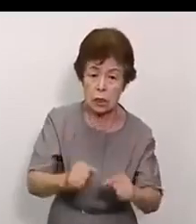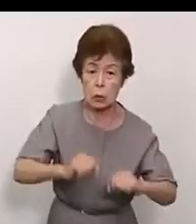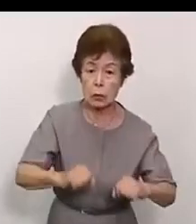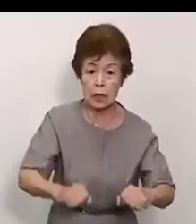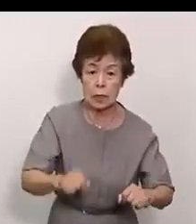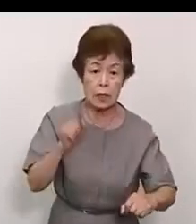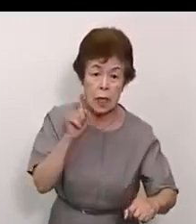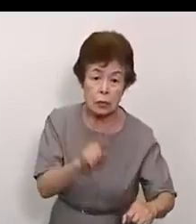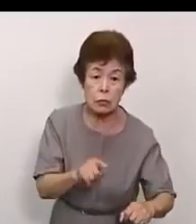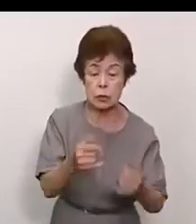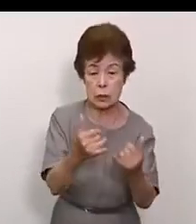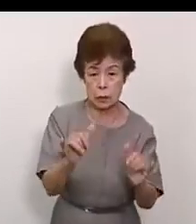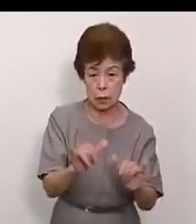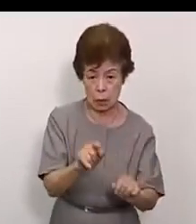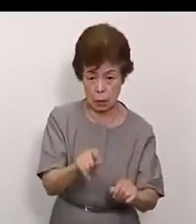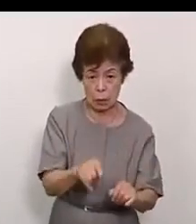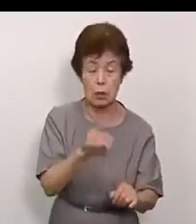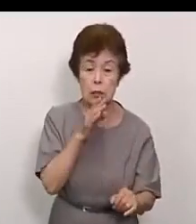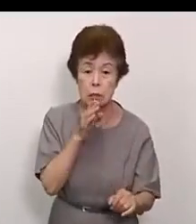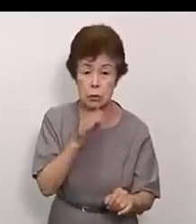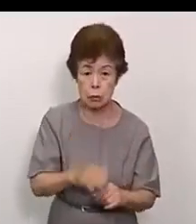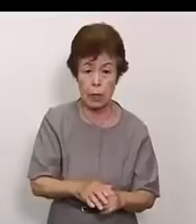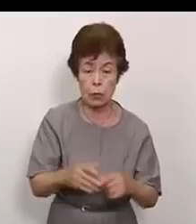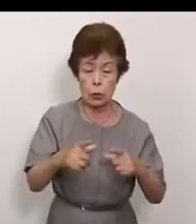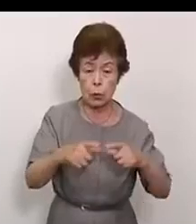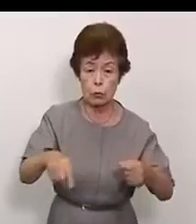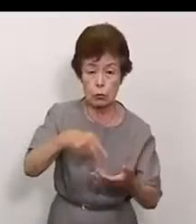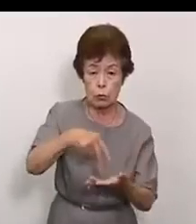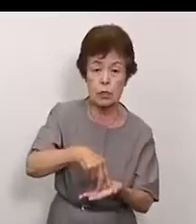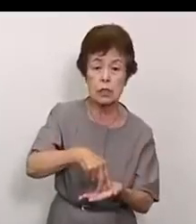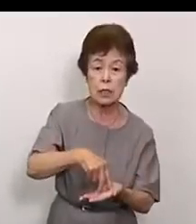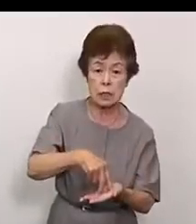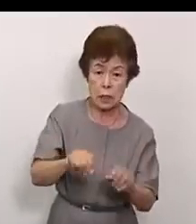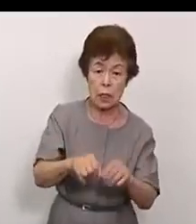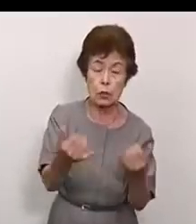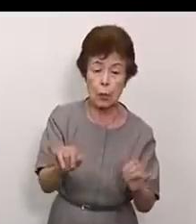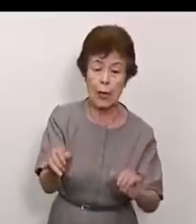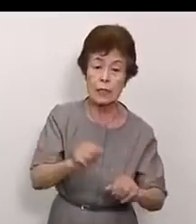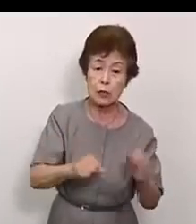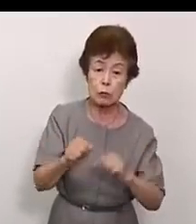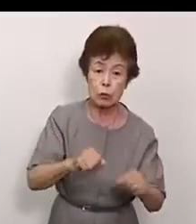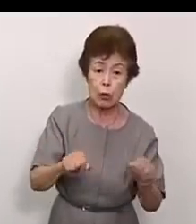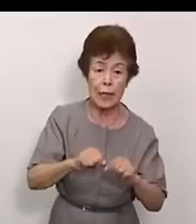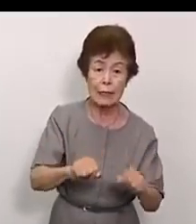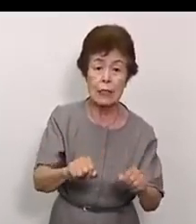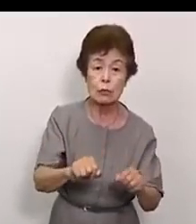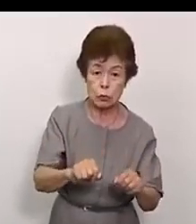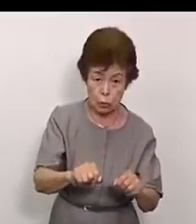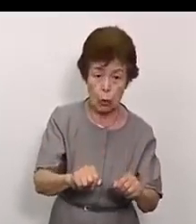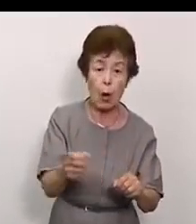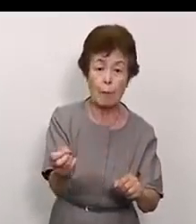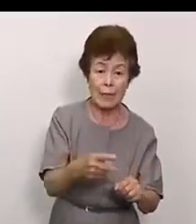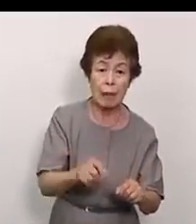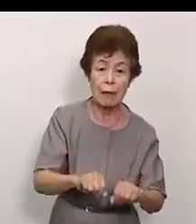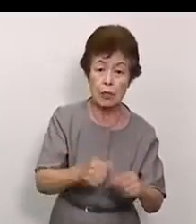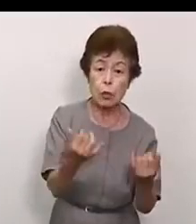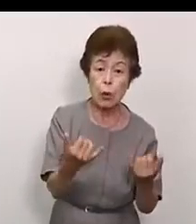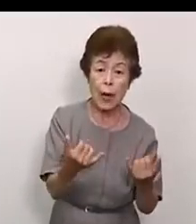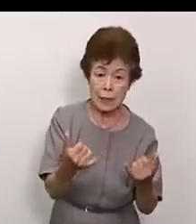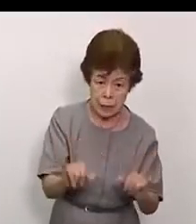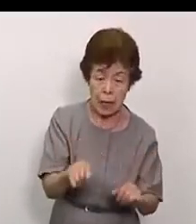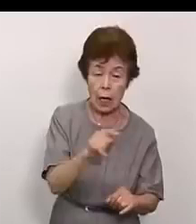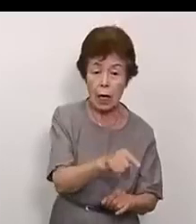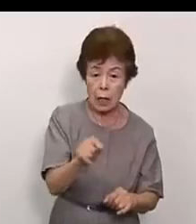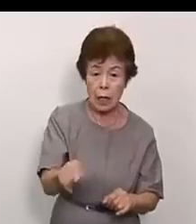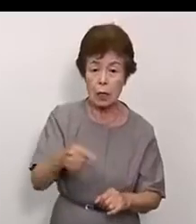すい社会、まあ、実は今日国立で障害者運動をやってる人、あるいは障害者の当事者から、私自